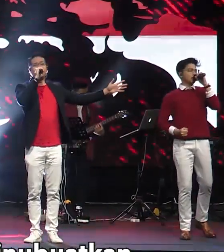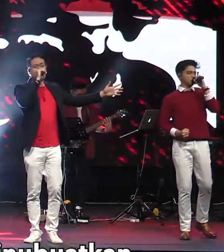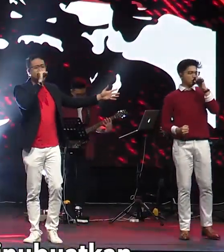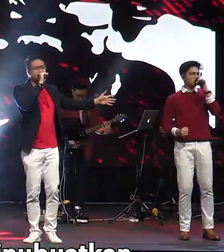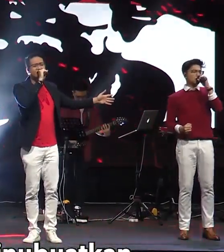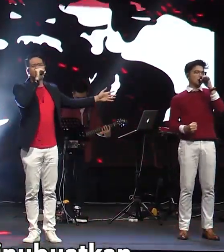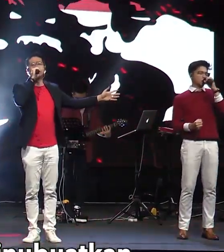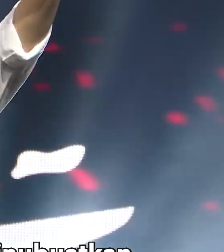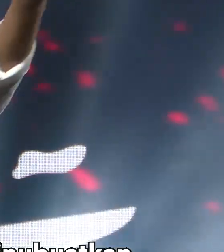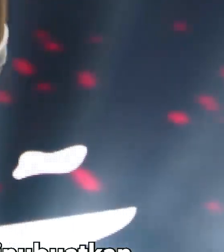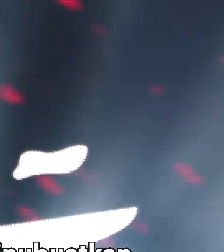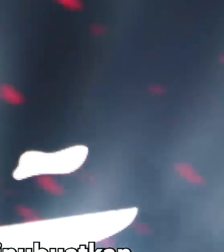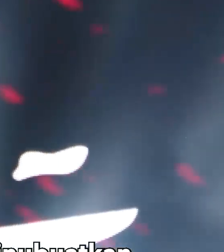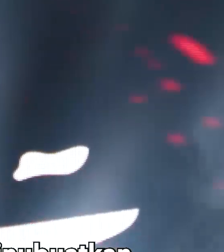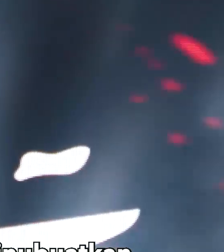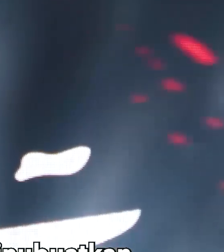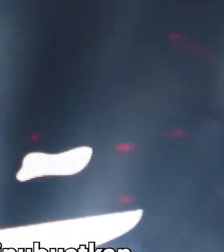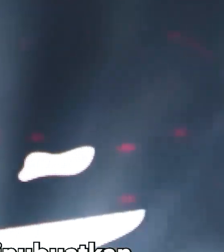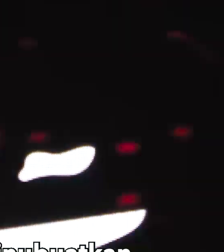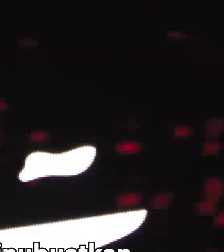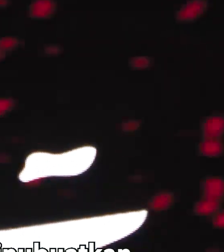Merah penebusanmu telah